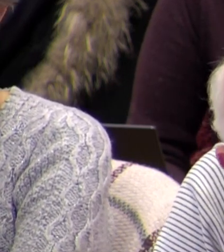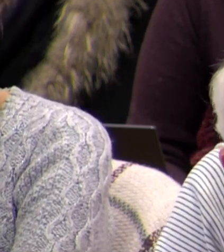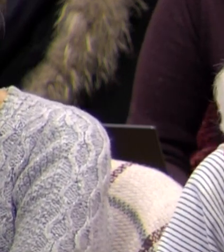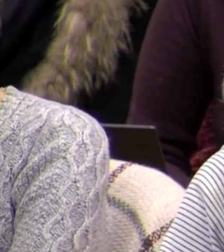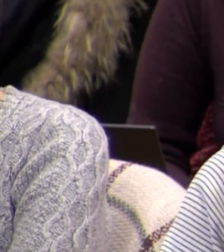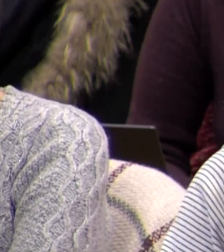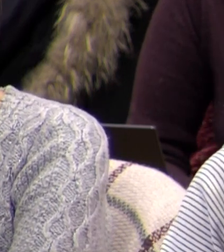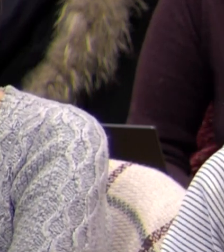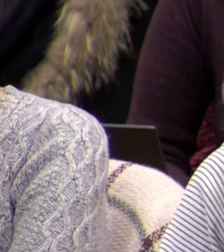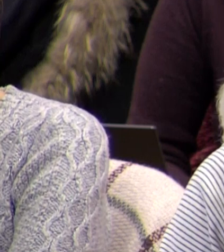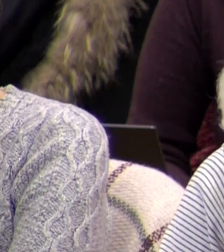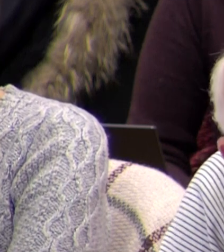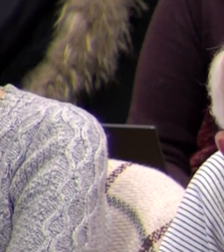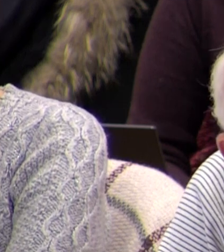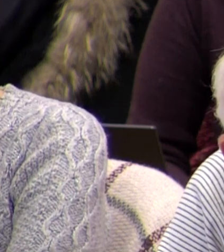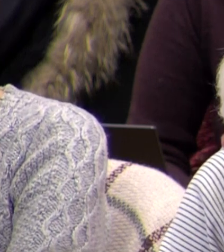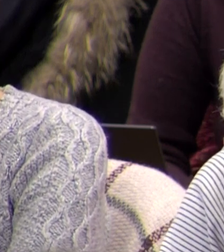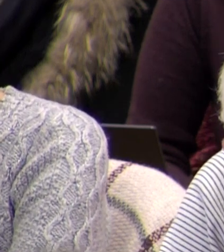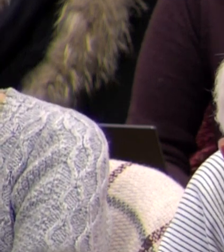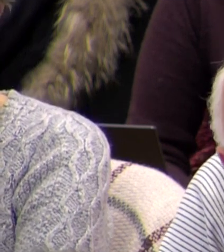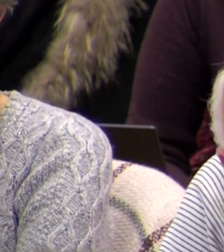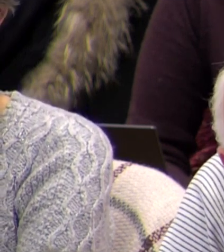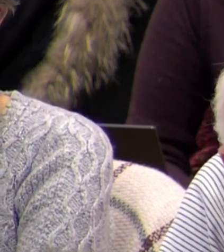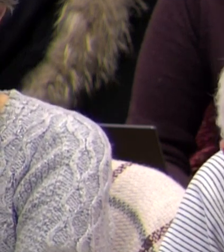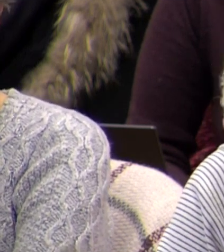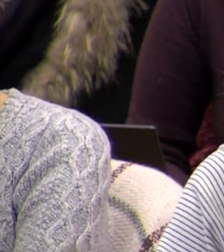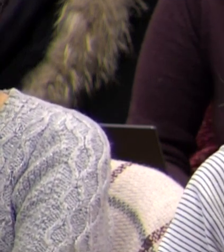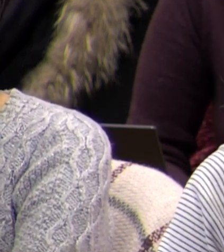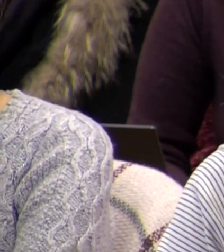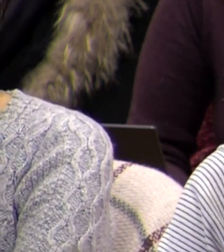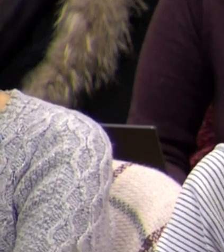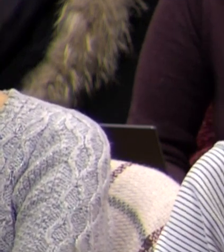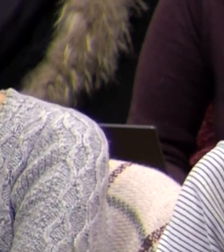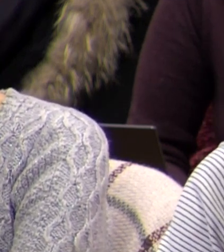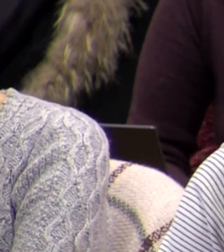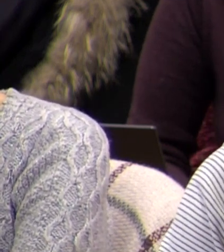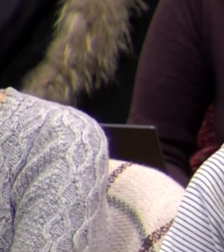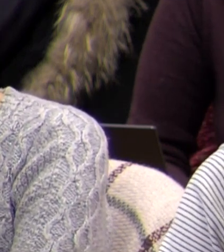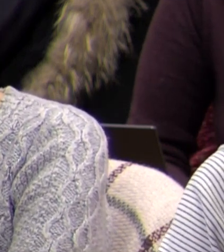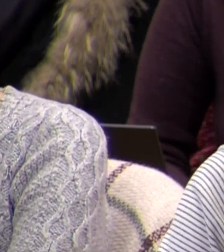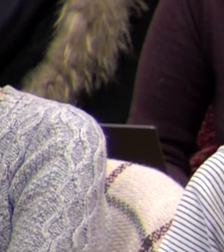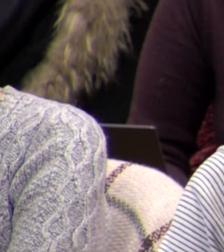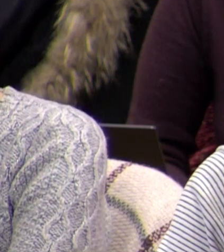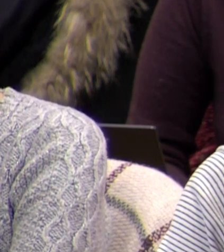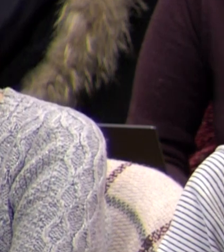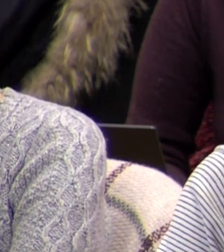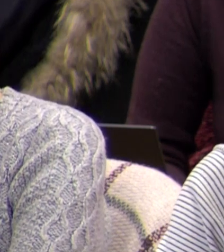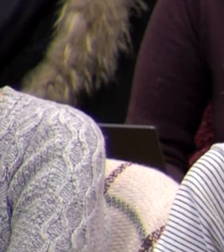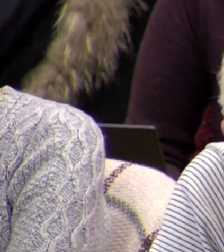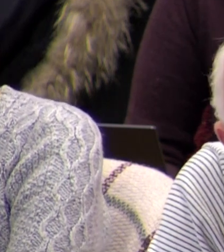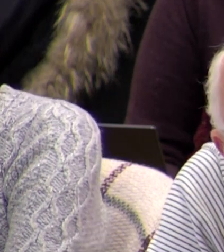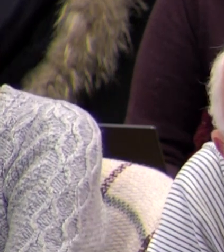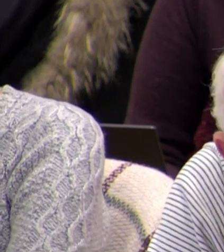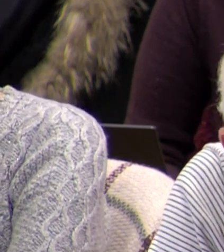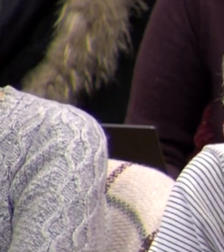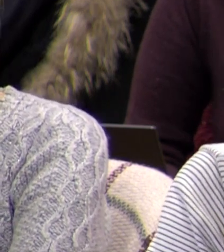cadre qu on a vu tout à l'heure avec le budget aux y contraint mais franchement voilà vous gaspillez en argent par les fenêtres cette